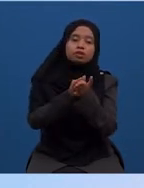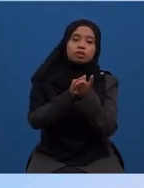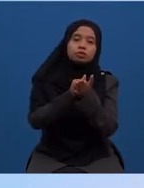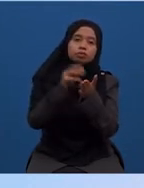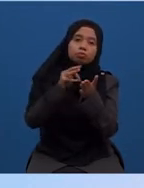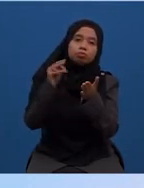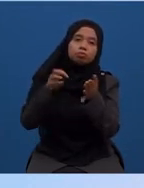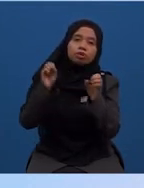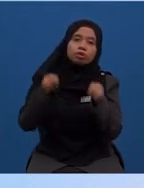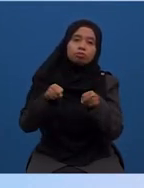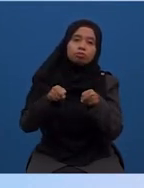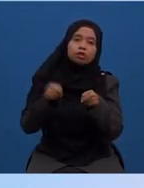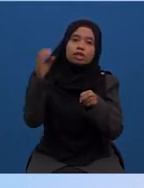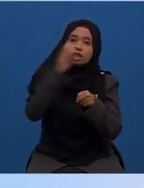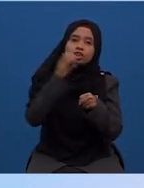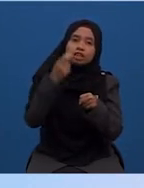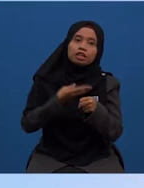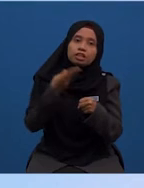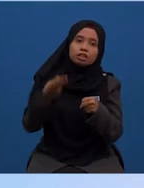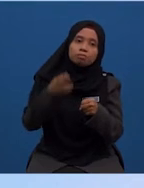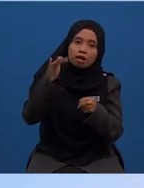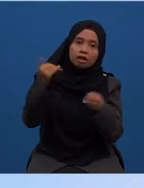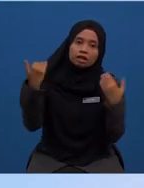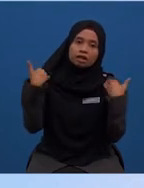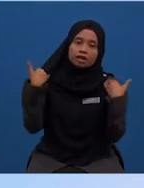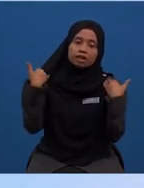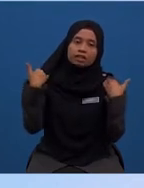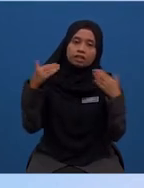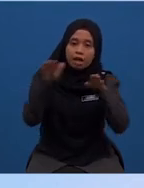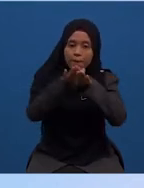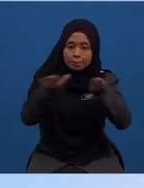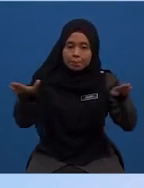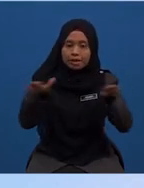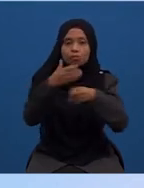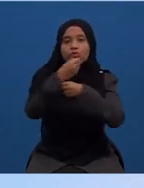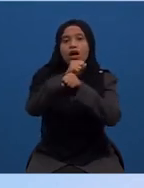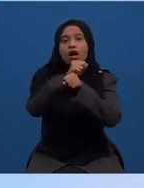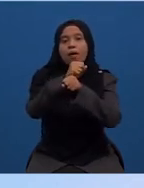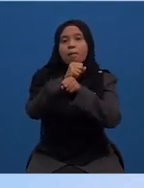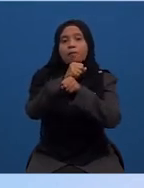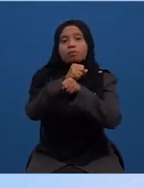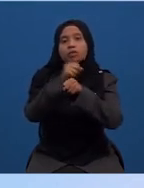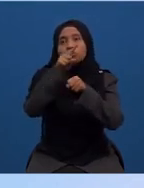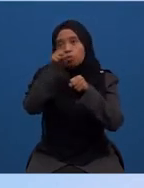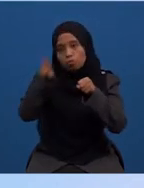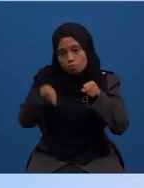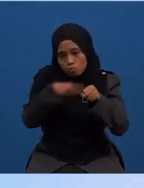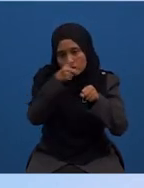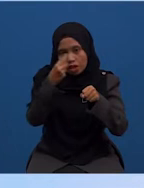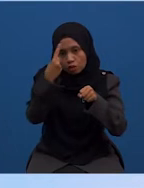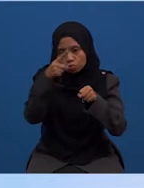Kemudian, murid boleh mencari bahan yang mempunyai permukaan berbentuk bulatan